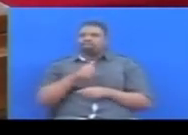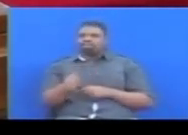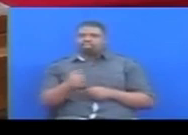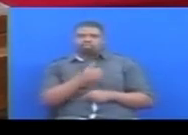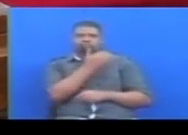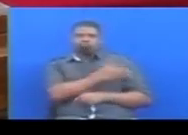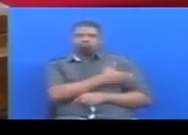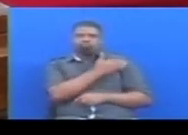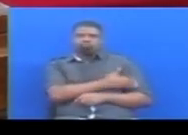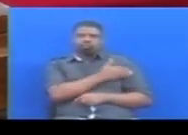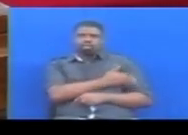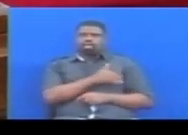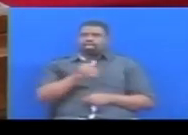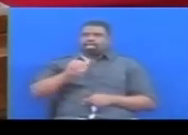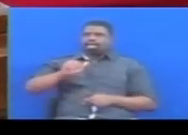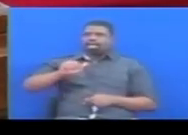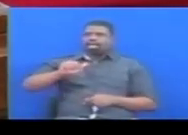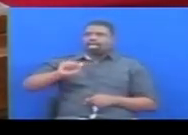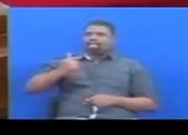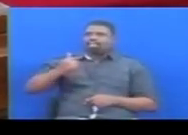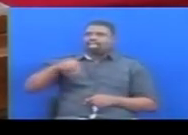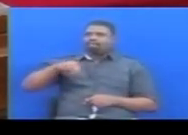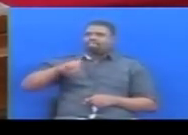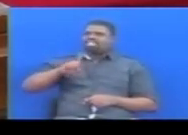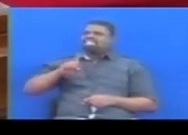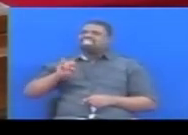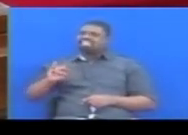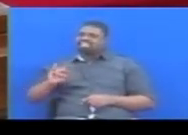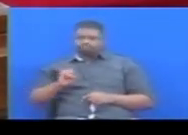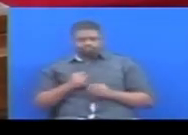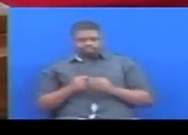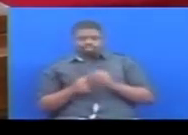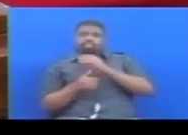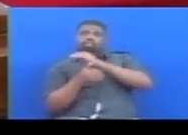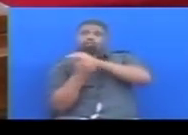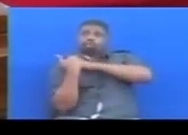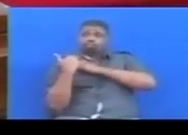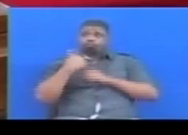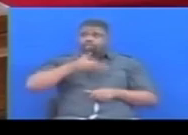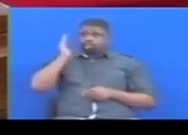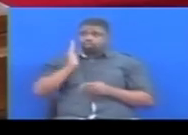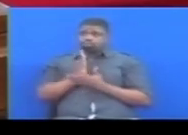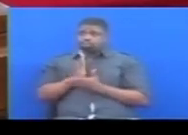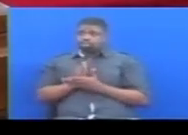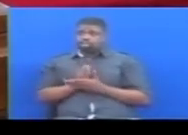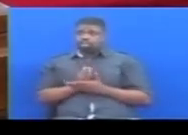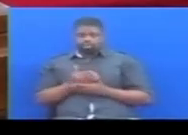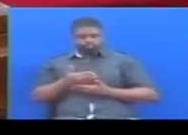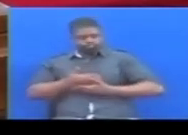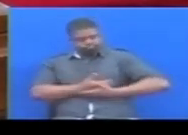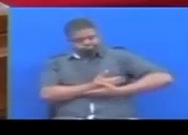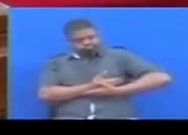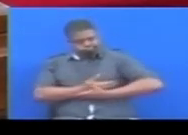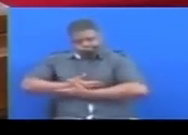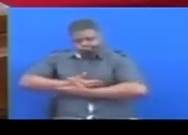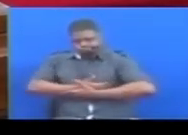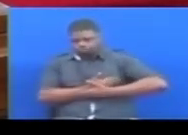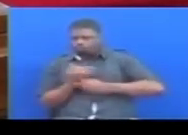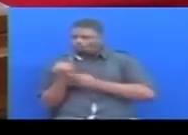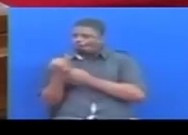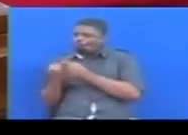huduma atamizi. Mheshimiwa Naibu Spika, wajibu wa serikali ni kuhakikisha huduma za kumhudumia mtoto njiti zinapatikana